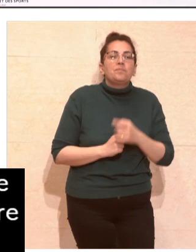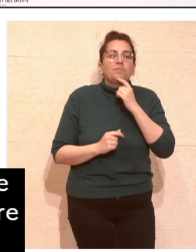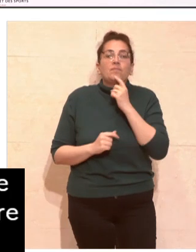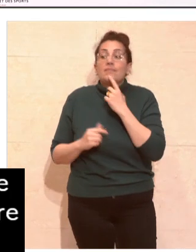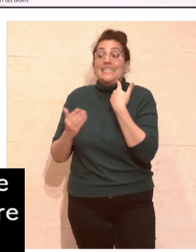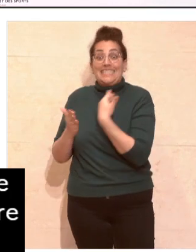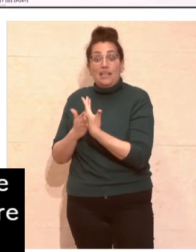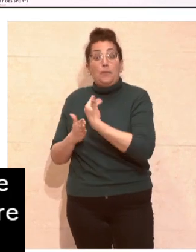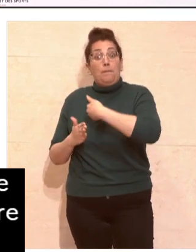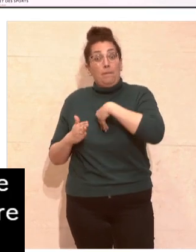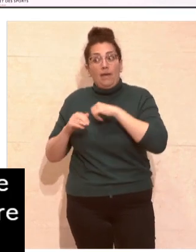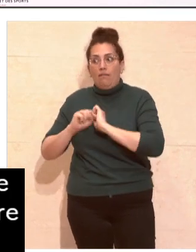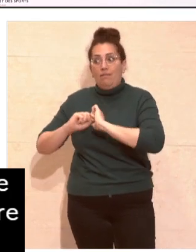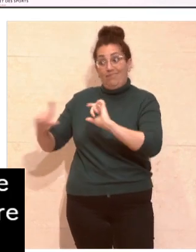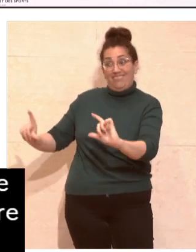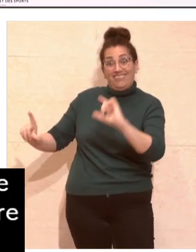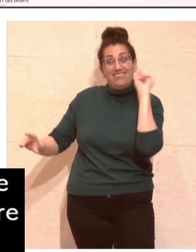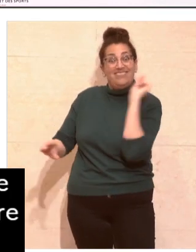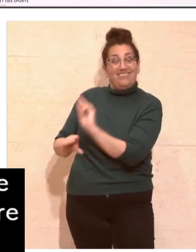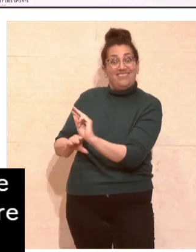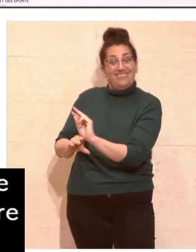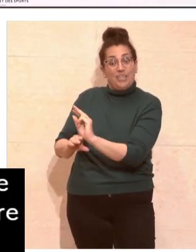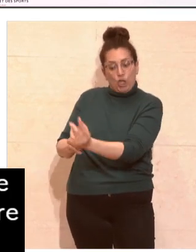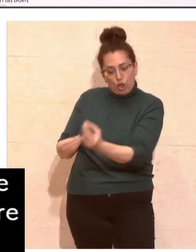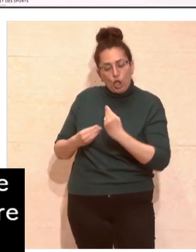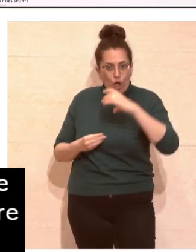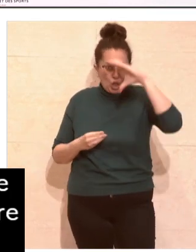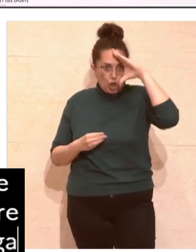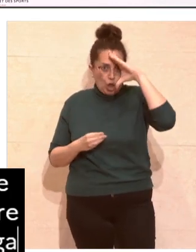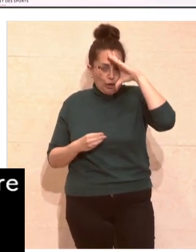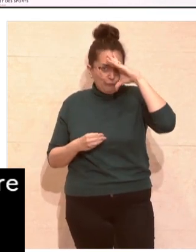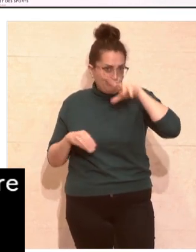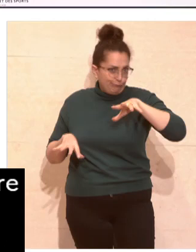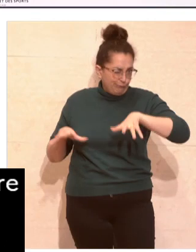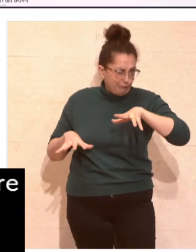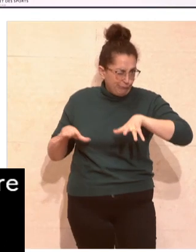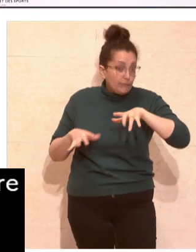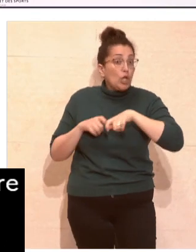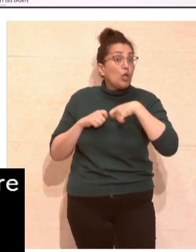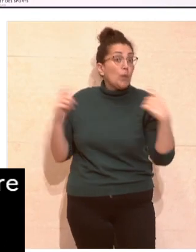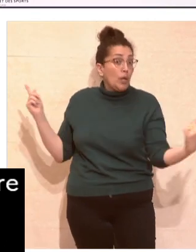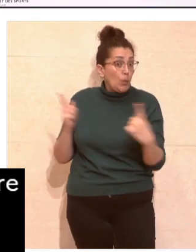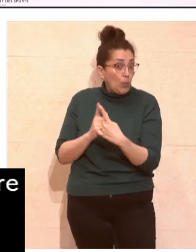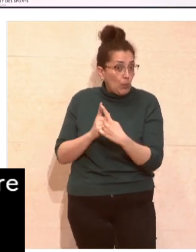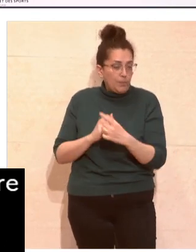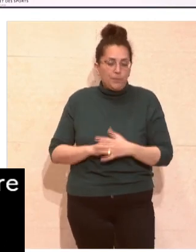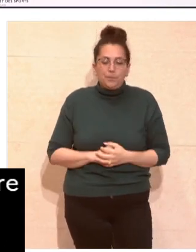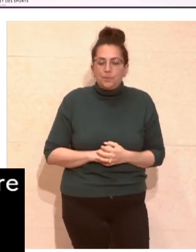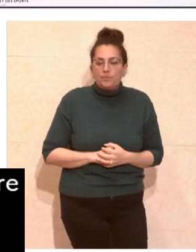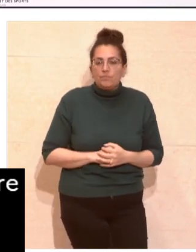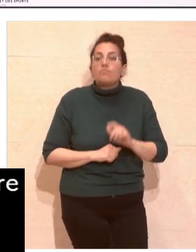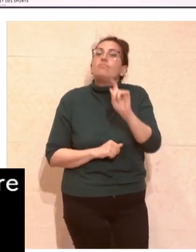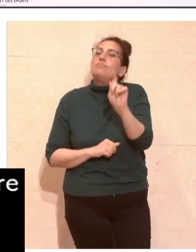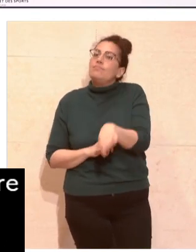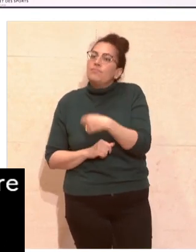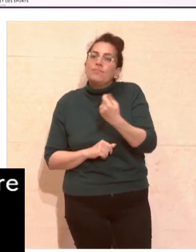aux écrans le soir affecte négativement le sommeil. Dans la deuxième phase, on a eu moins de monde, évidemment, il y en a moins qui étaient motivés à arrêter les